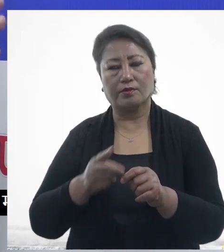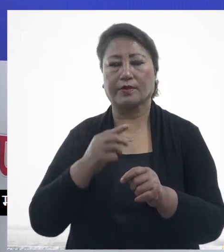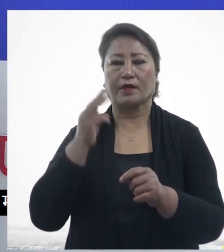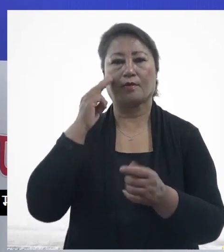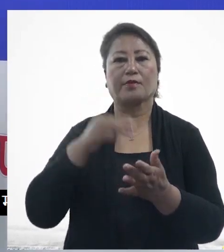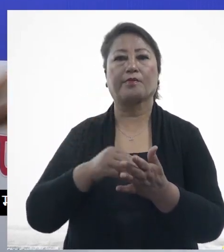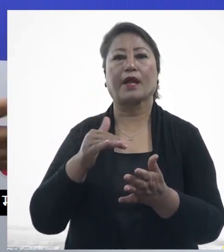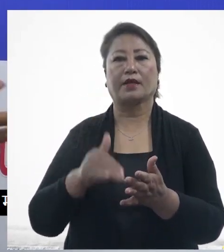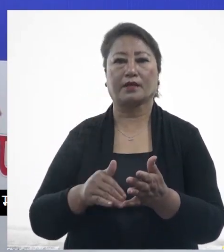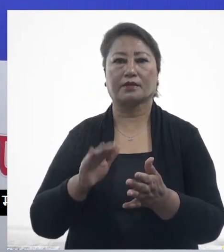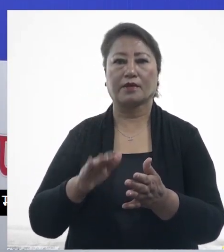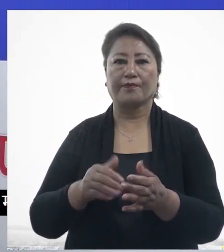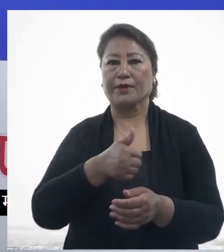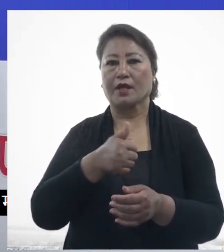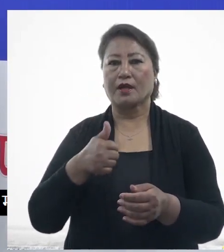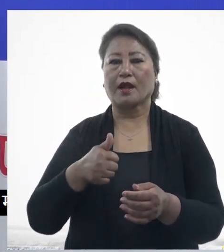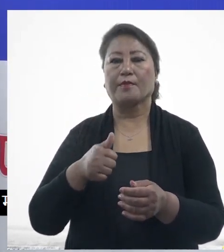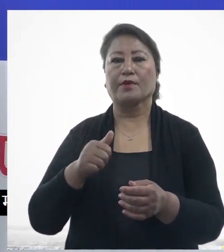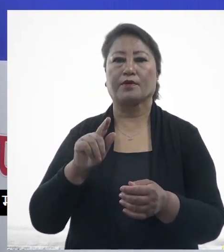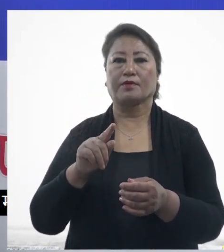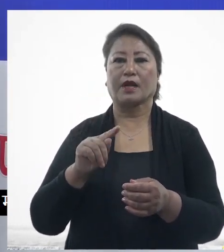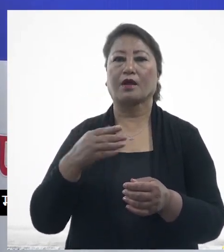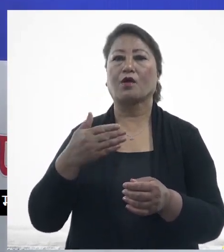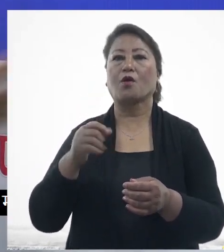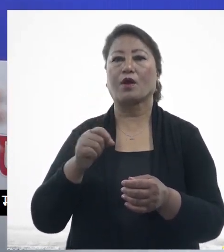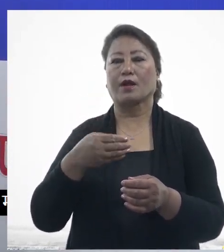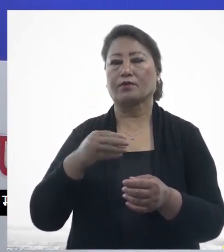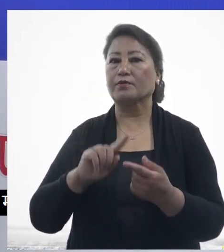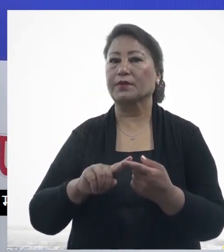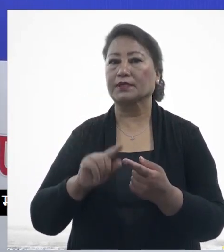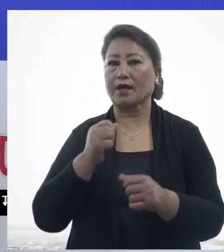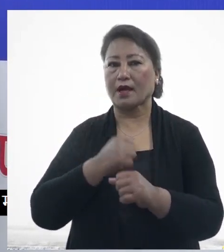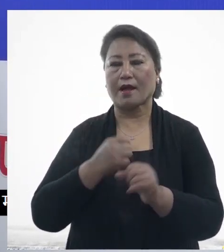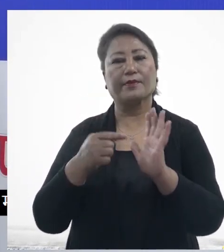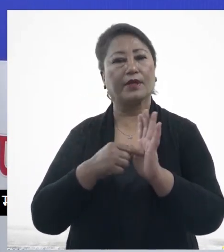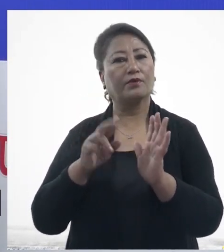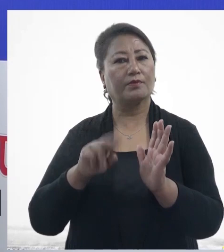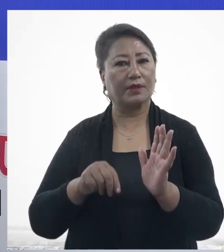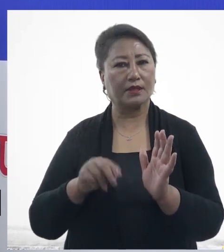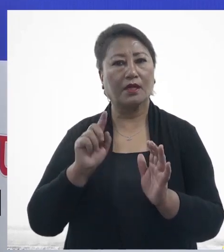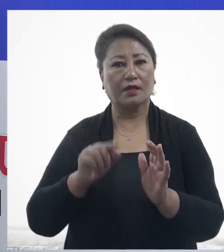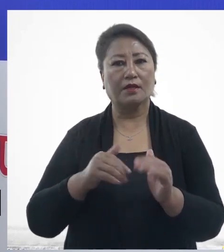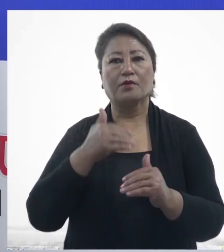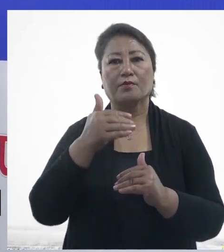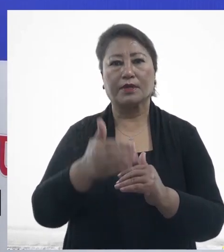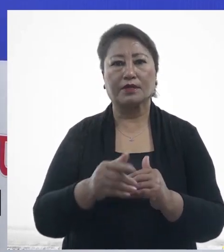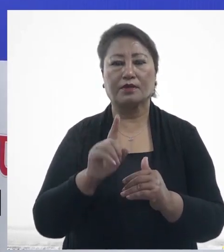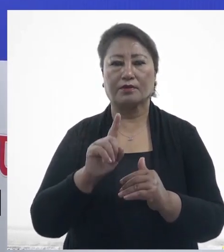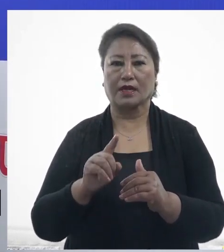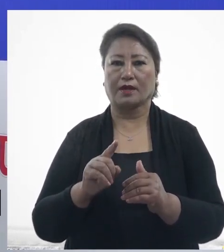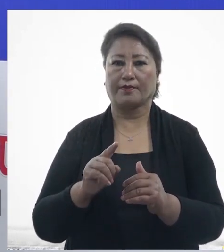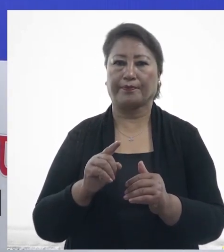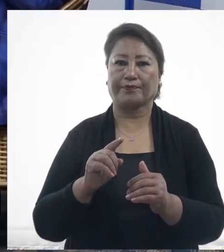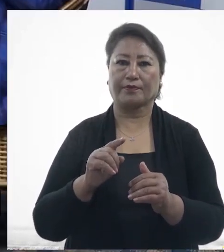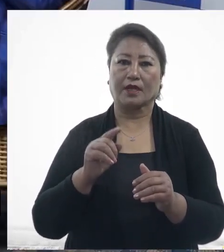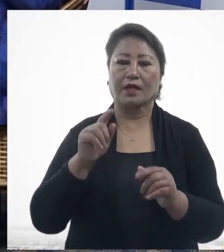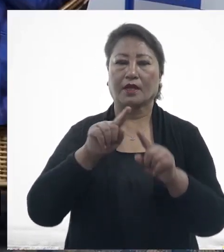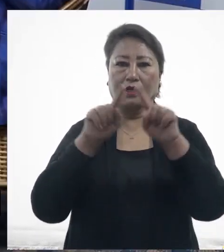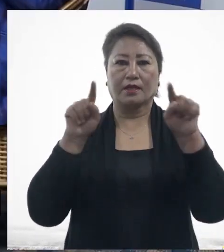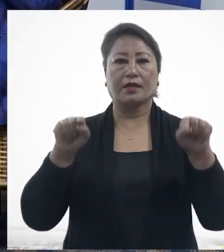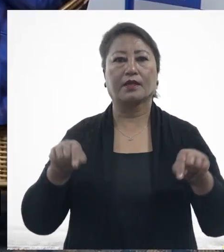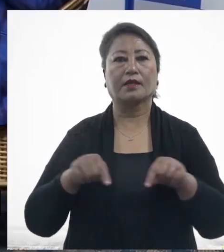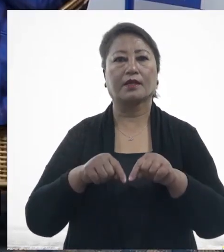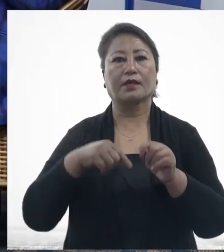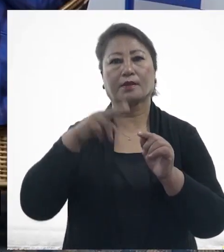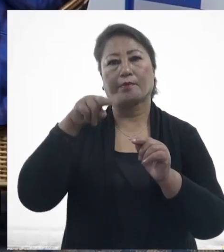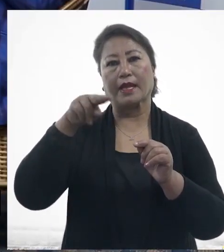एउटा तपाईँको थान्का एउटा राम्रो आर्टिस्ट हुनुपर्छ उहाँहरू चाहिँ, उहाँले काम चाहिँ कामै देखिनुपर्छ। तर त्यो पछाडि एउटा मान्छेले मानौँ न एउटा तपाईँलाई एउटा थान्का किन्नु नै छ,